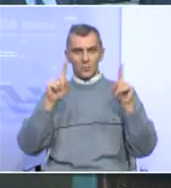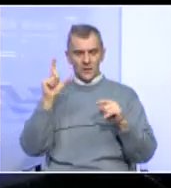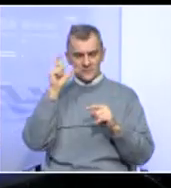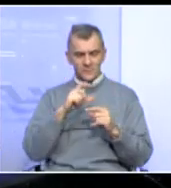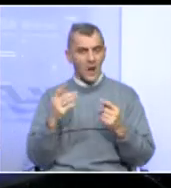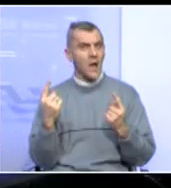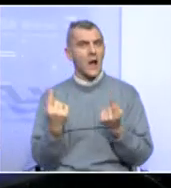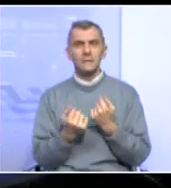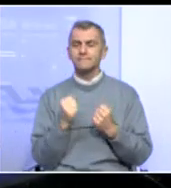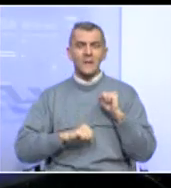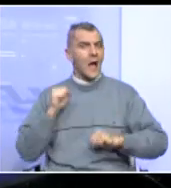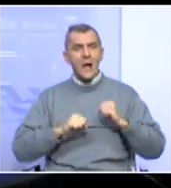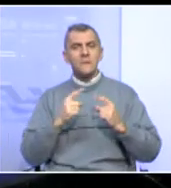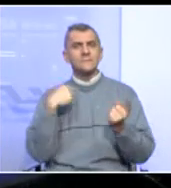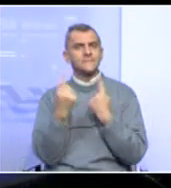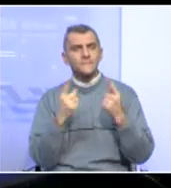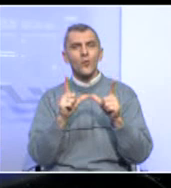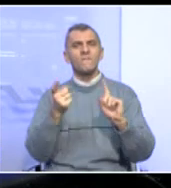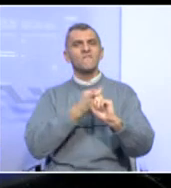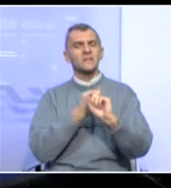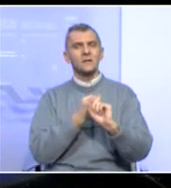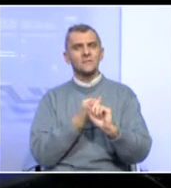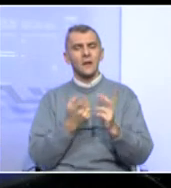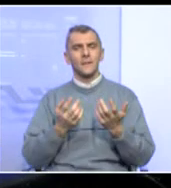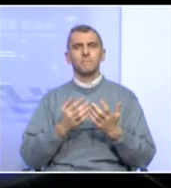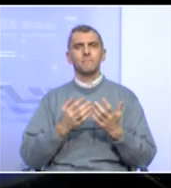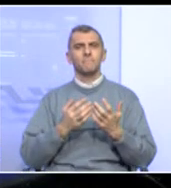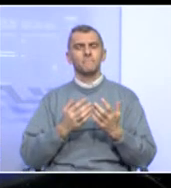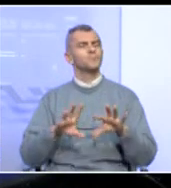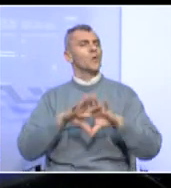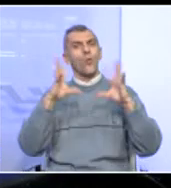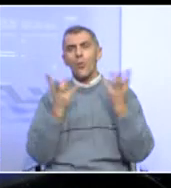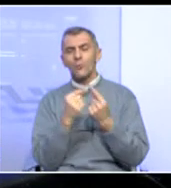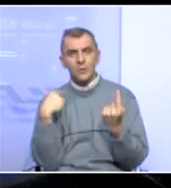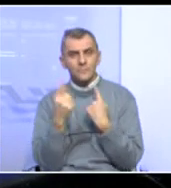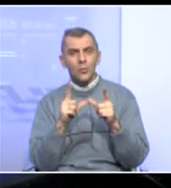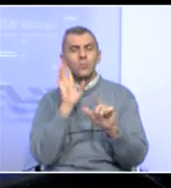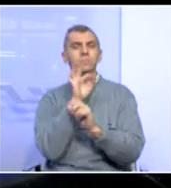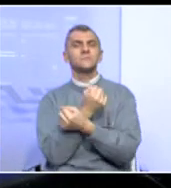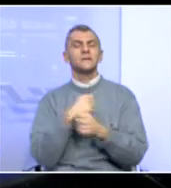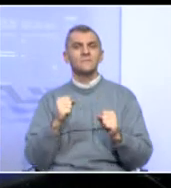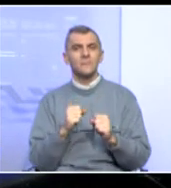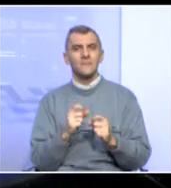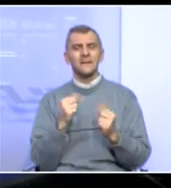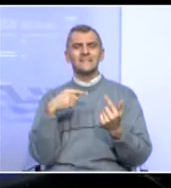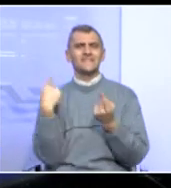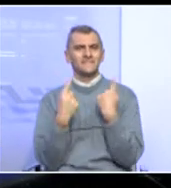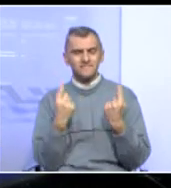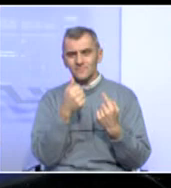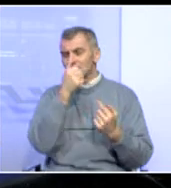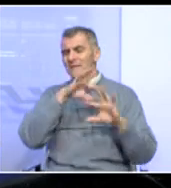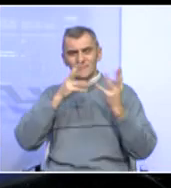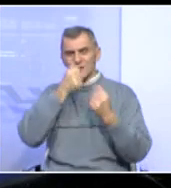kakvo je stanje u Federaciji, kakve su reperkusije na ukupno stanje u Bosni i Hercegovini, kriza i sve što se